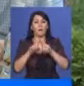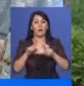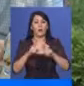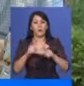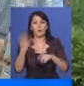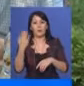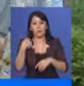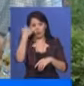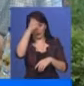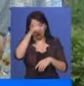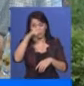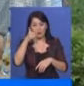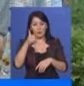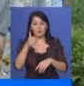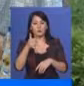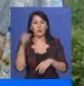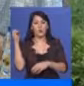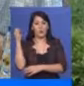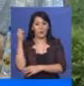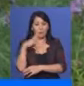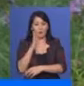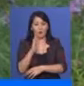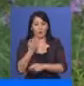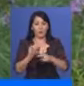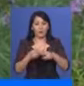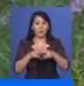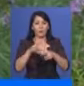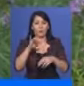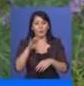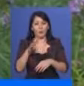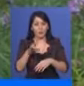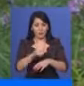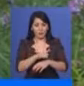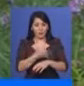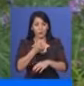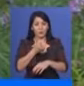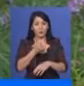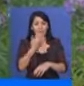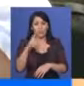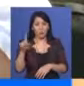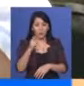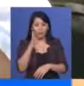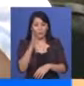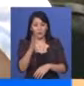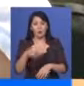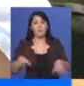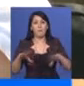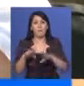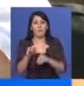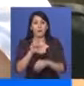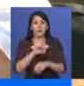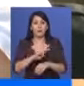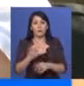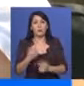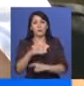өткен ғасырлардан сыр шертетін шамдар да орнатылуда. Сондай-ақ Потанин көшесінде ашық аспан астында музей болады. Барлық жұмыстар демеушілік